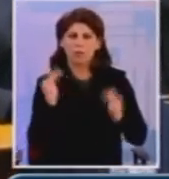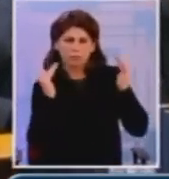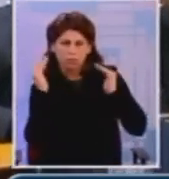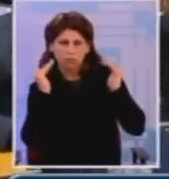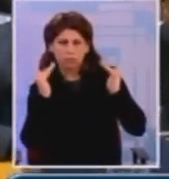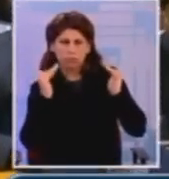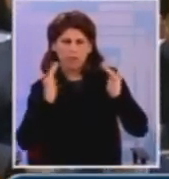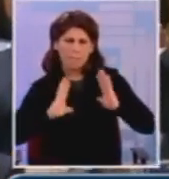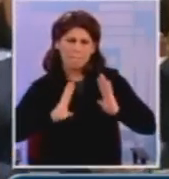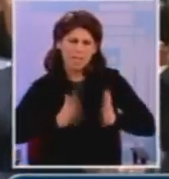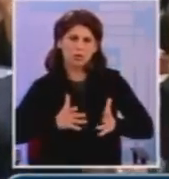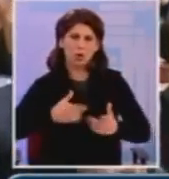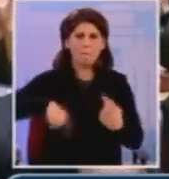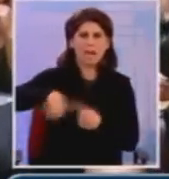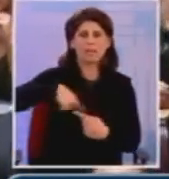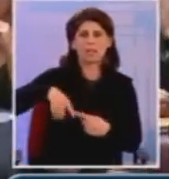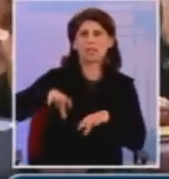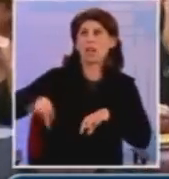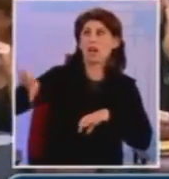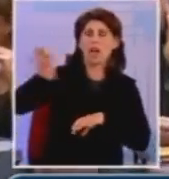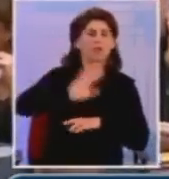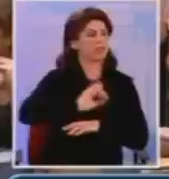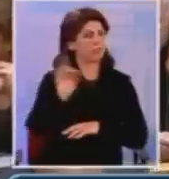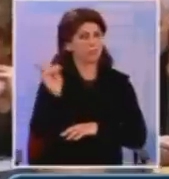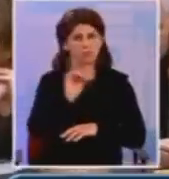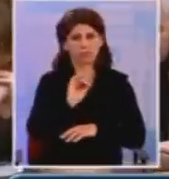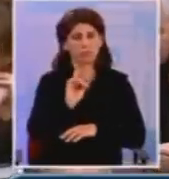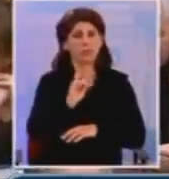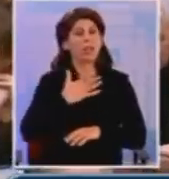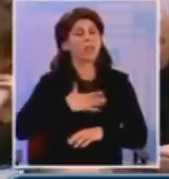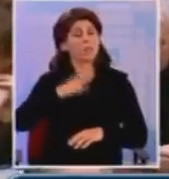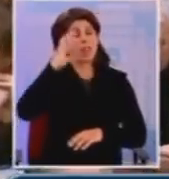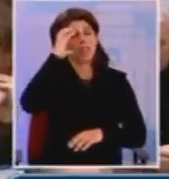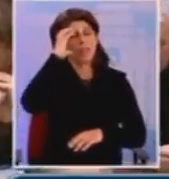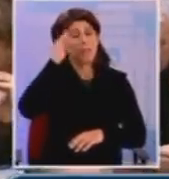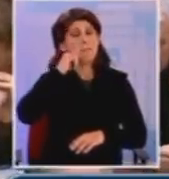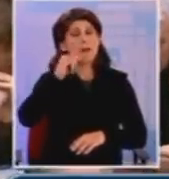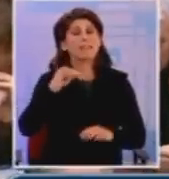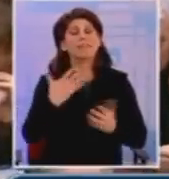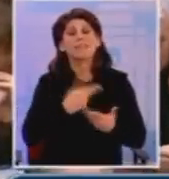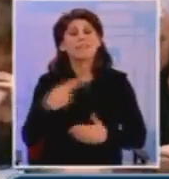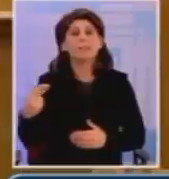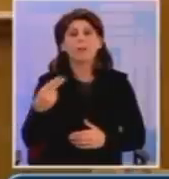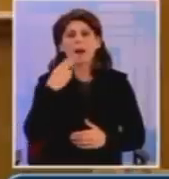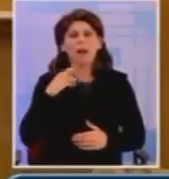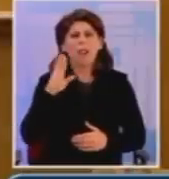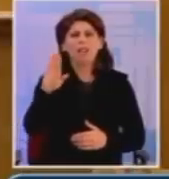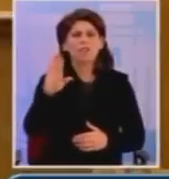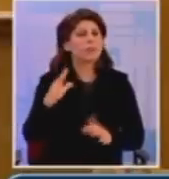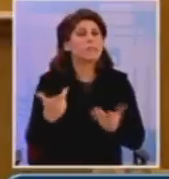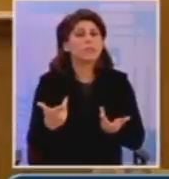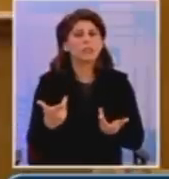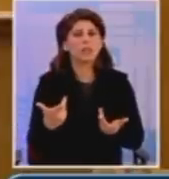μίσος μεταξύ των λαών, αλλά για να θυμόμαστε πάντα τι σημαίνει ναζισμός, τι